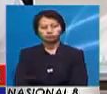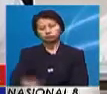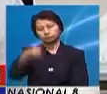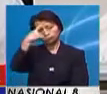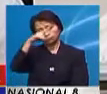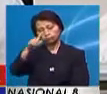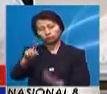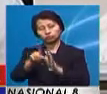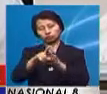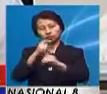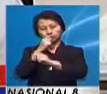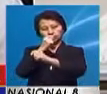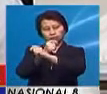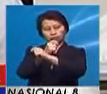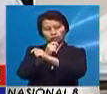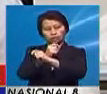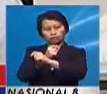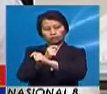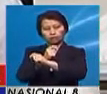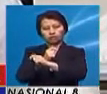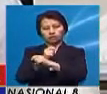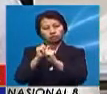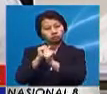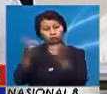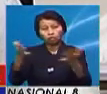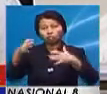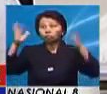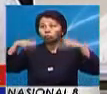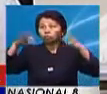bertahan tanpa adanya hujan